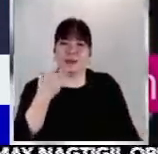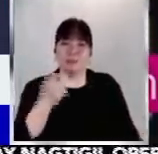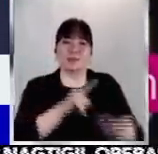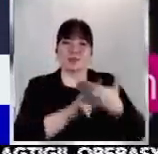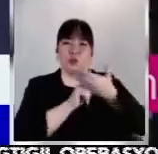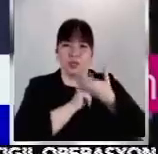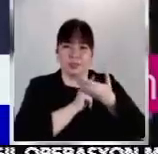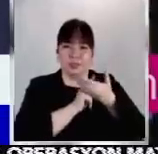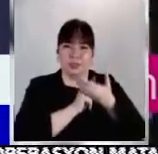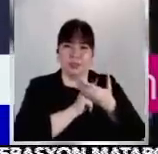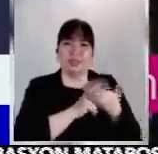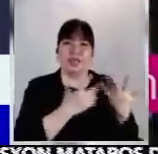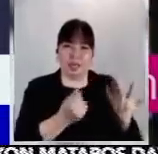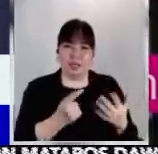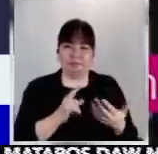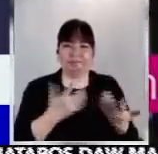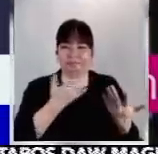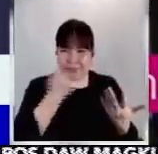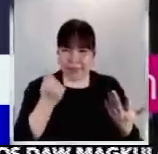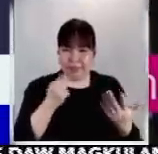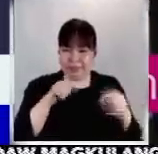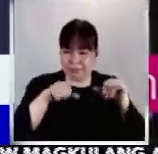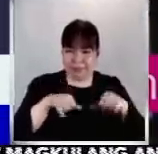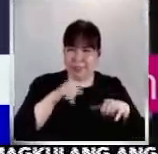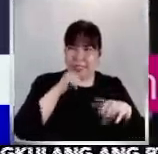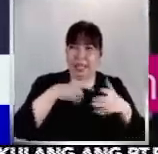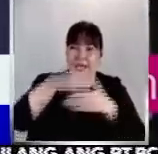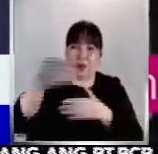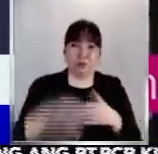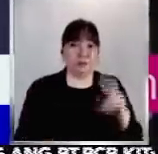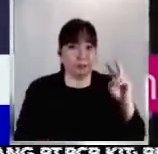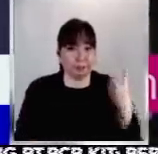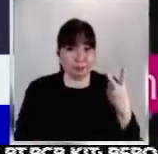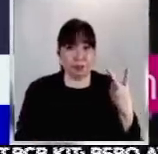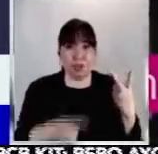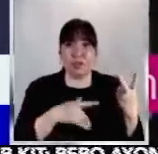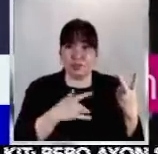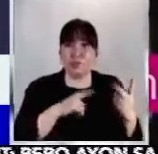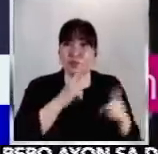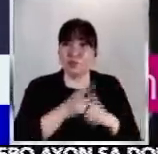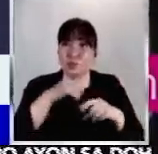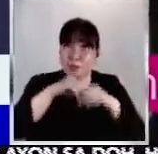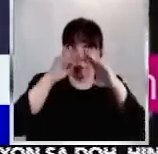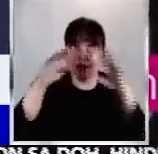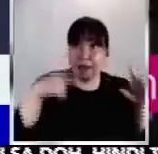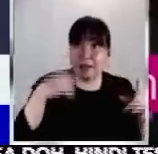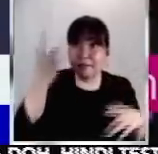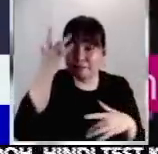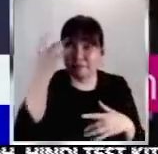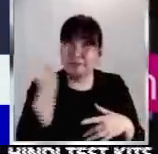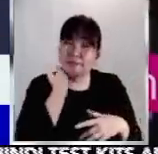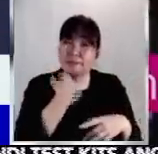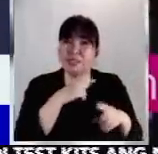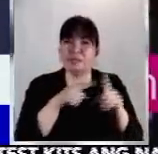at mag-isolate. Pangalawa, kung meron ng karamdaman sa loob ng inyong bahay, ay kung maaari kahit